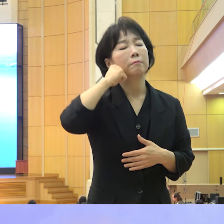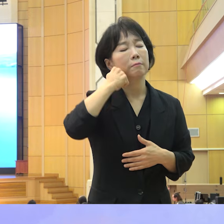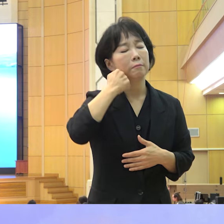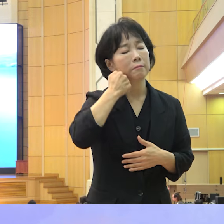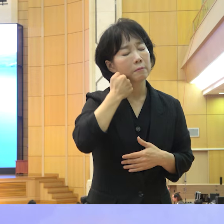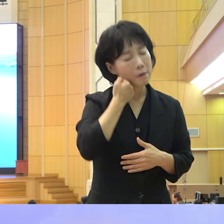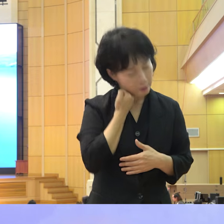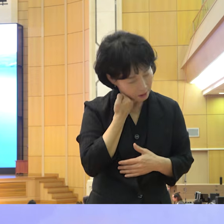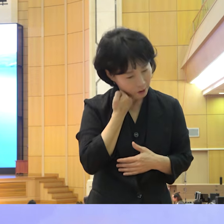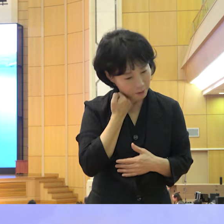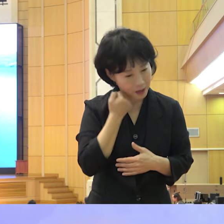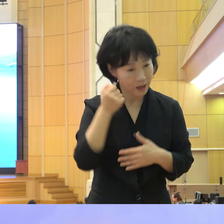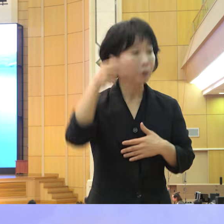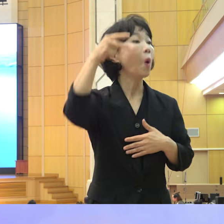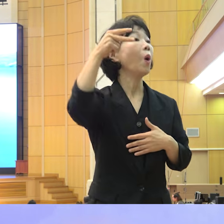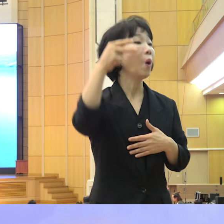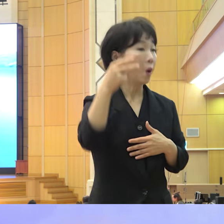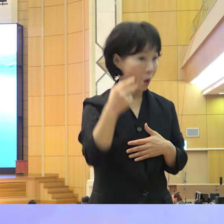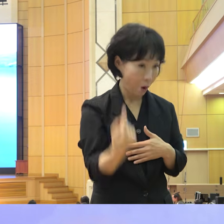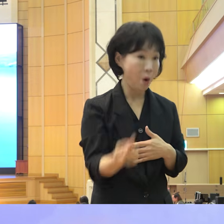어려움에도